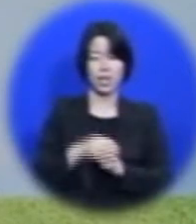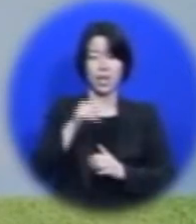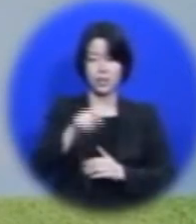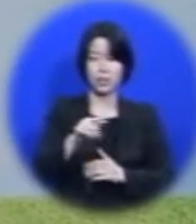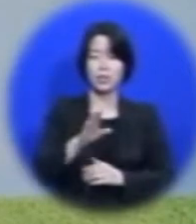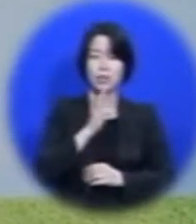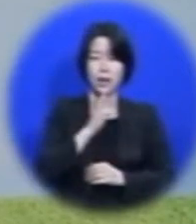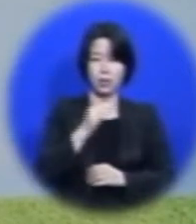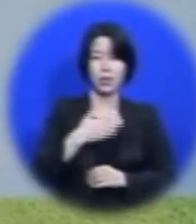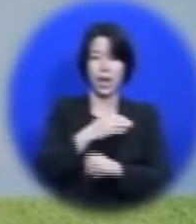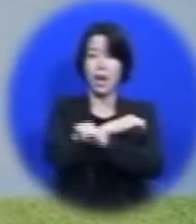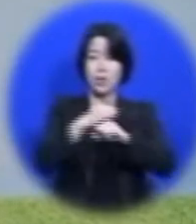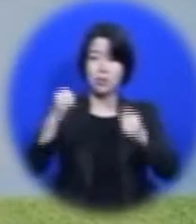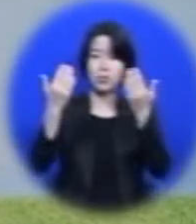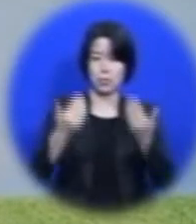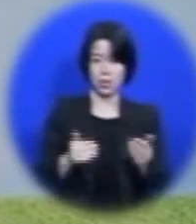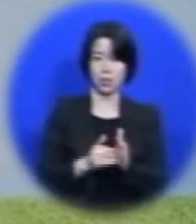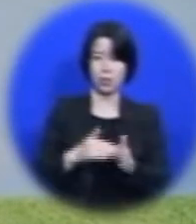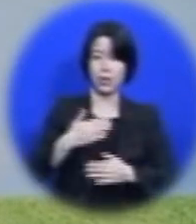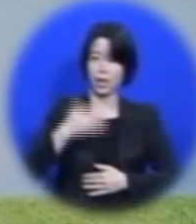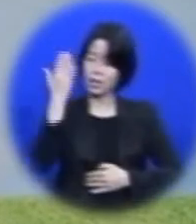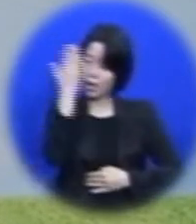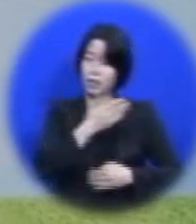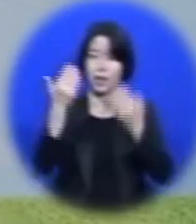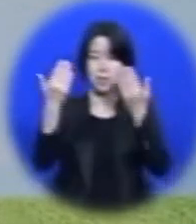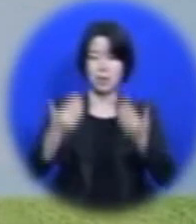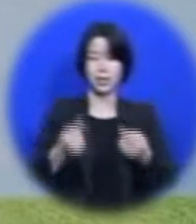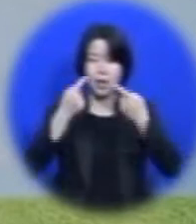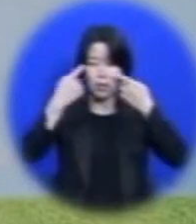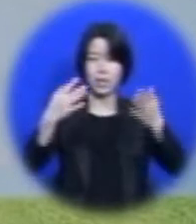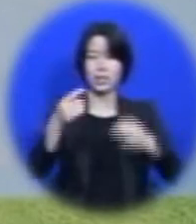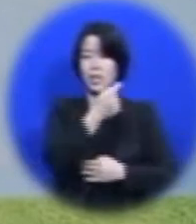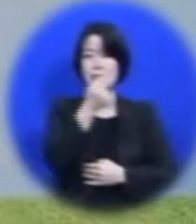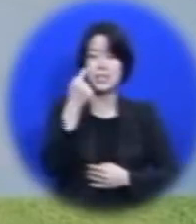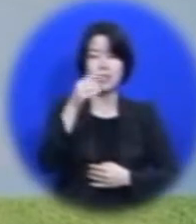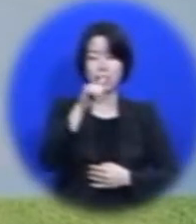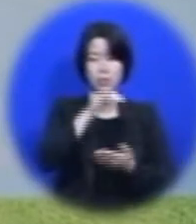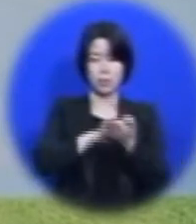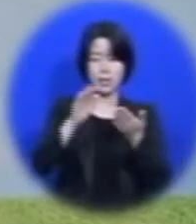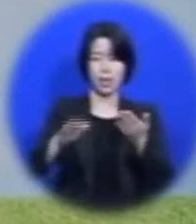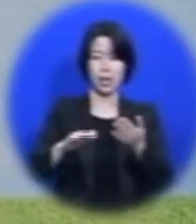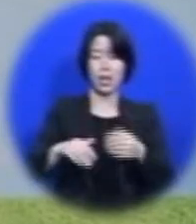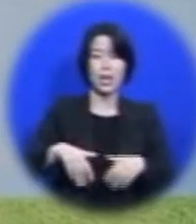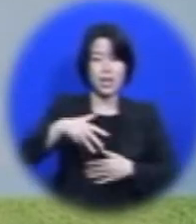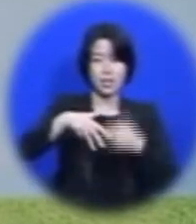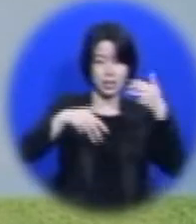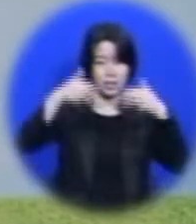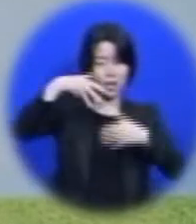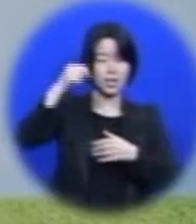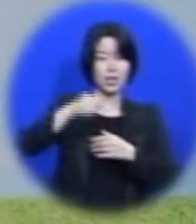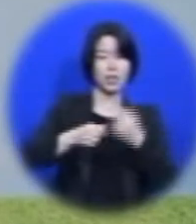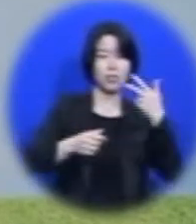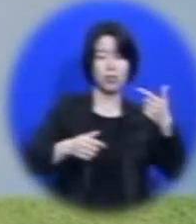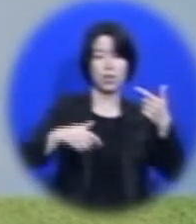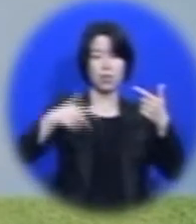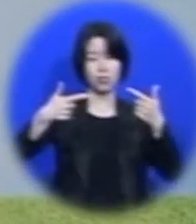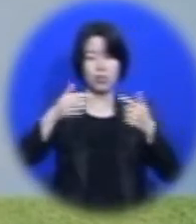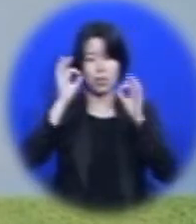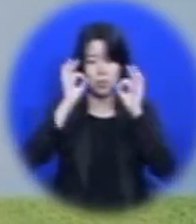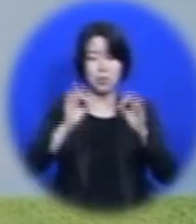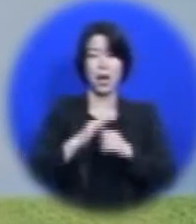그것이 바로 내가 용서받았고 내가 깨끗함을 받은 확실한 증거입니다. 창세기 6장 6절에 보면 인간이 죄를